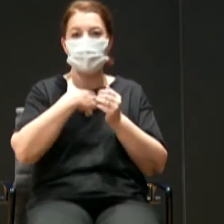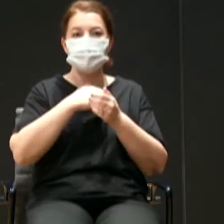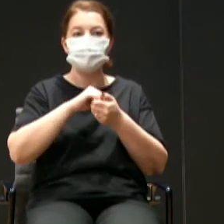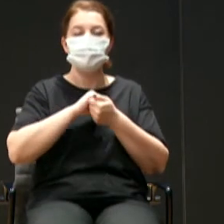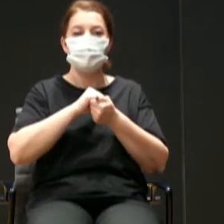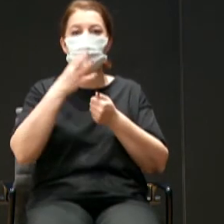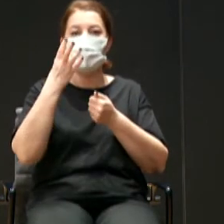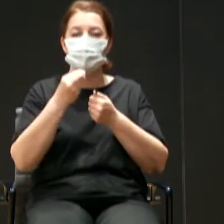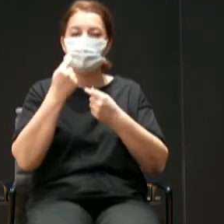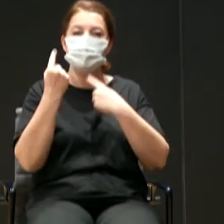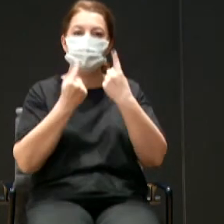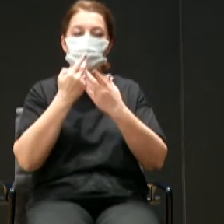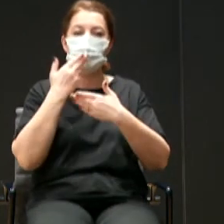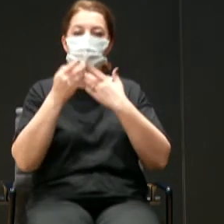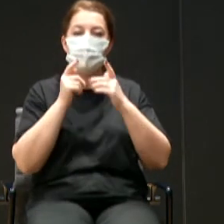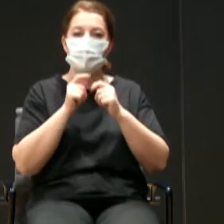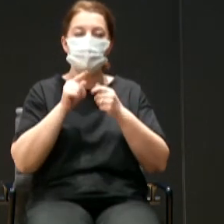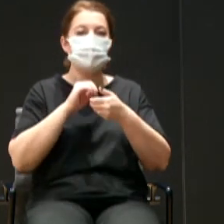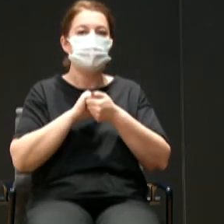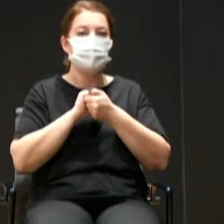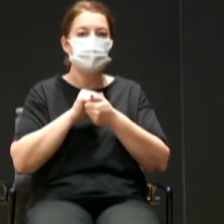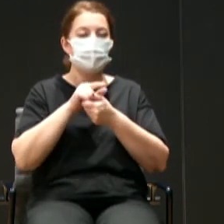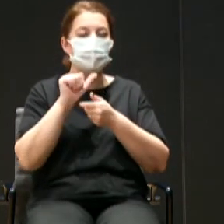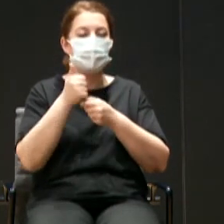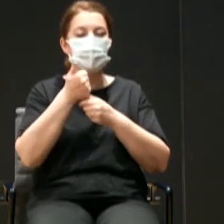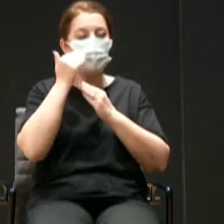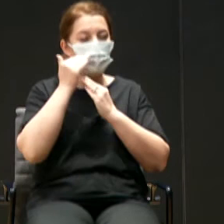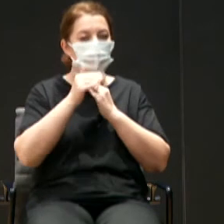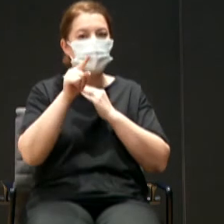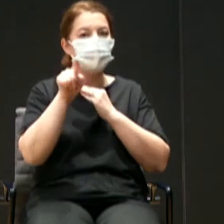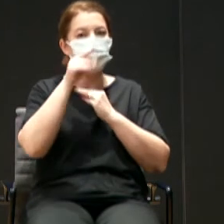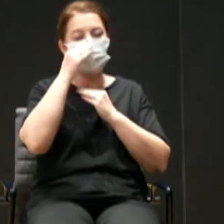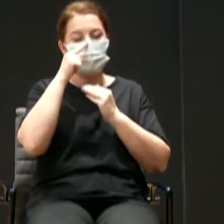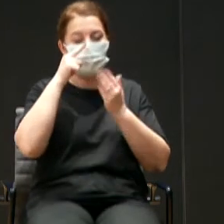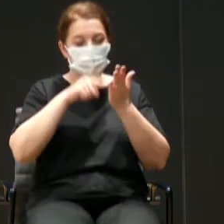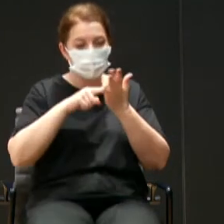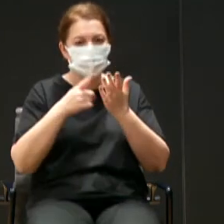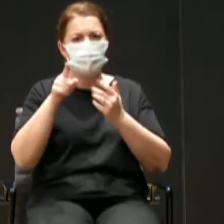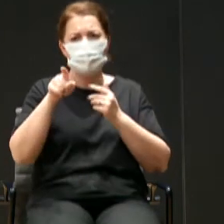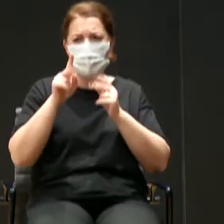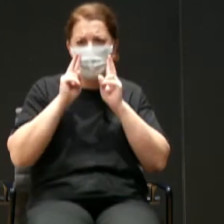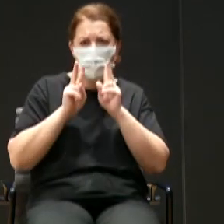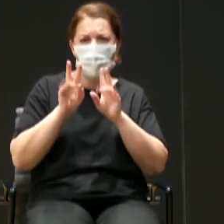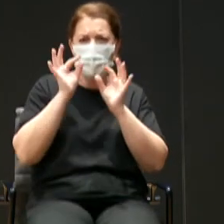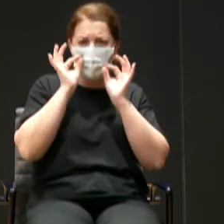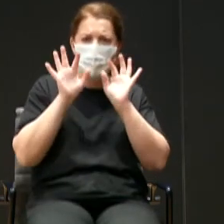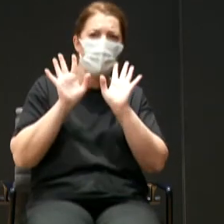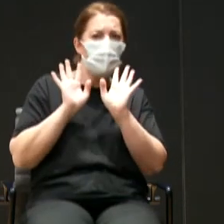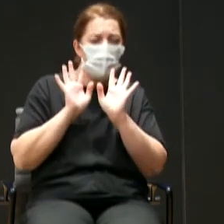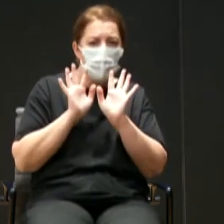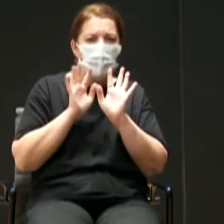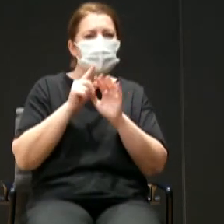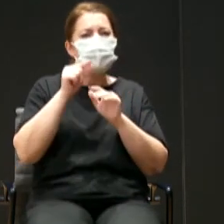samimi olarak bir şeyler anlatın ki bu samimi, bu aziz millet size inansın. Sizin bu tarzınızla bu insanlar anca